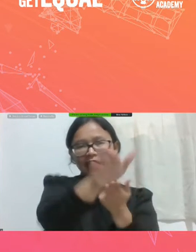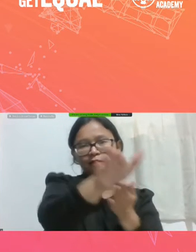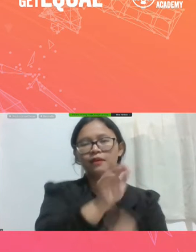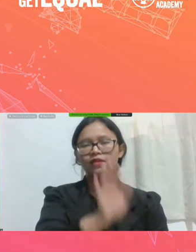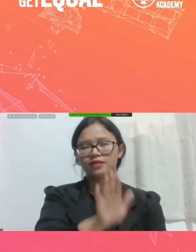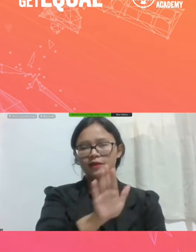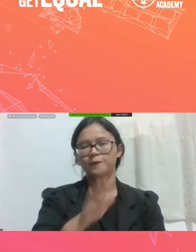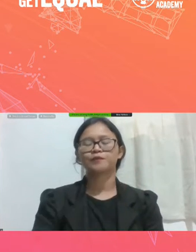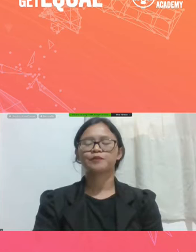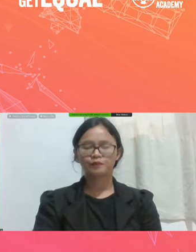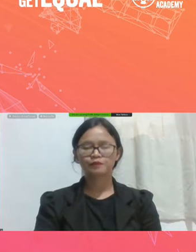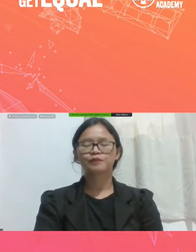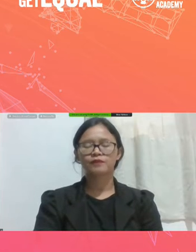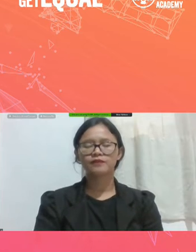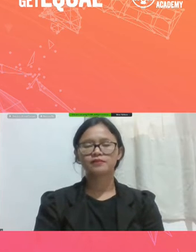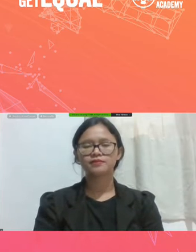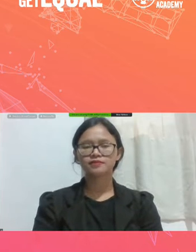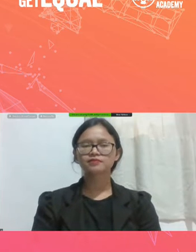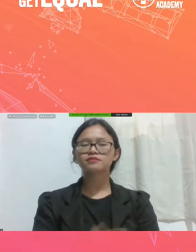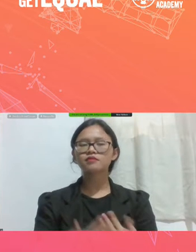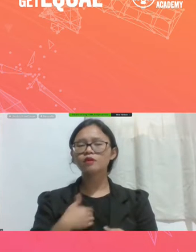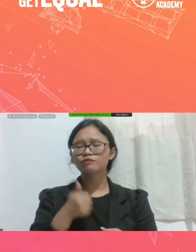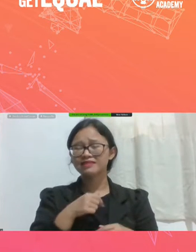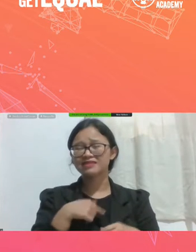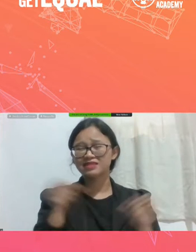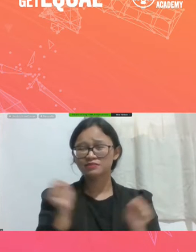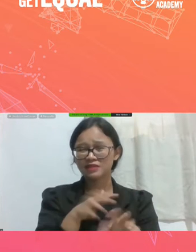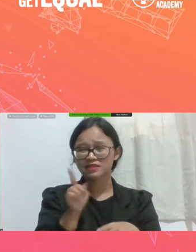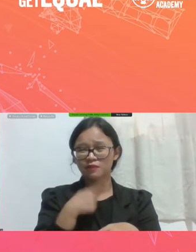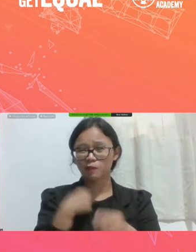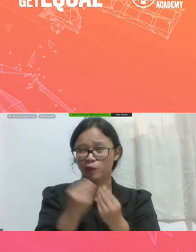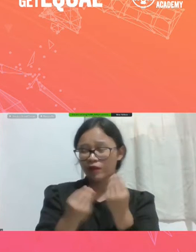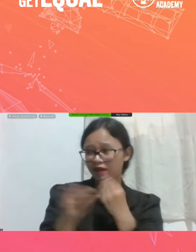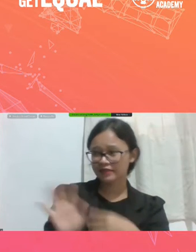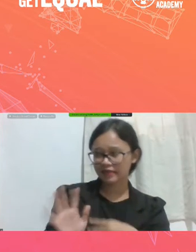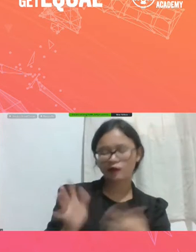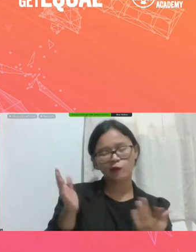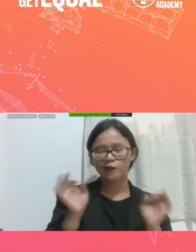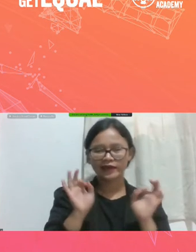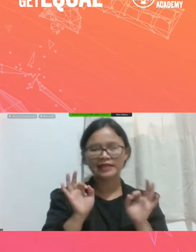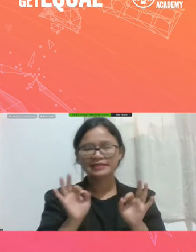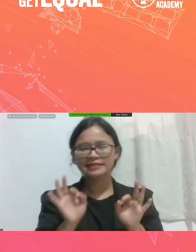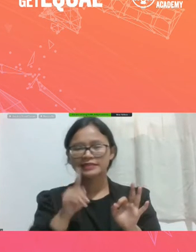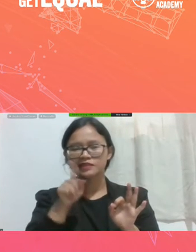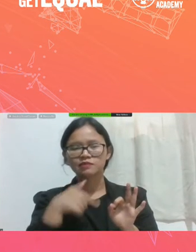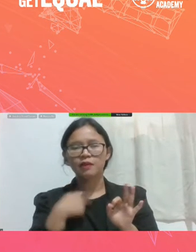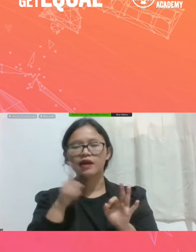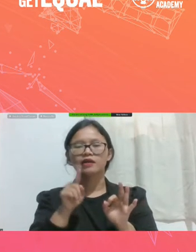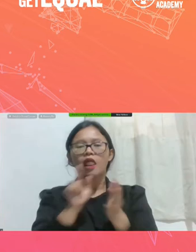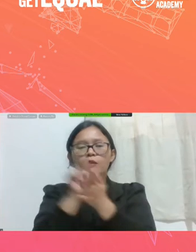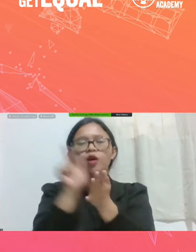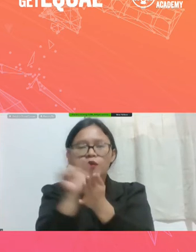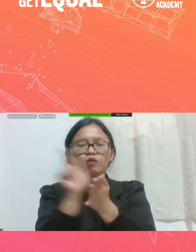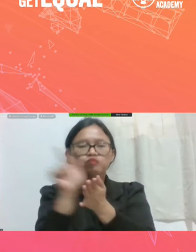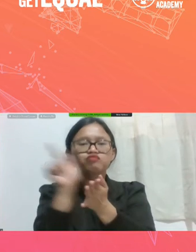Ini mungkin bisa saya skip cepat aja ya, karena tidak ada perwakilan di sini. Lebih untuk menangani mekanisme pelaporan yang lebih